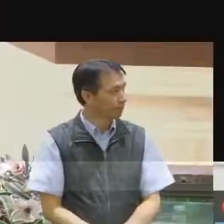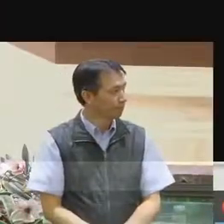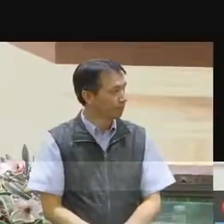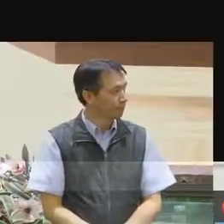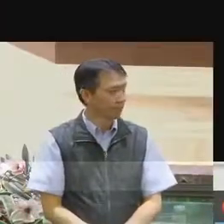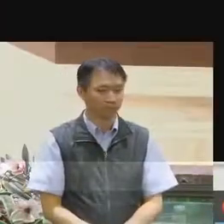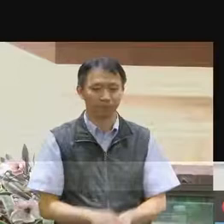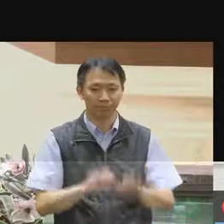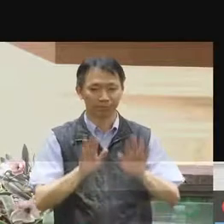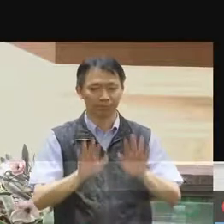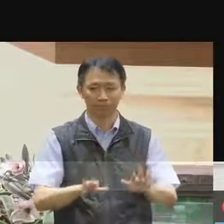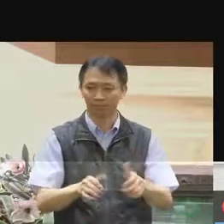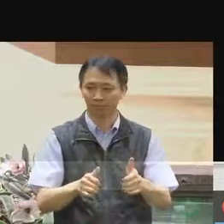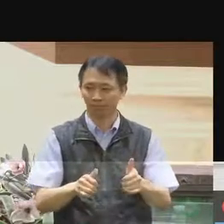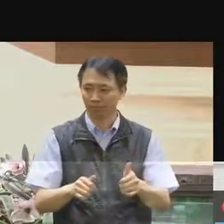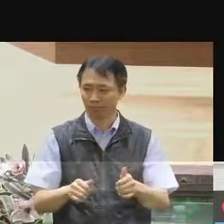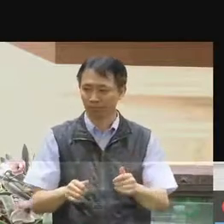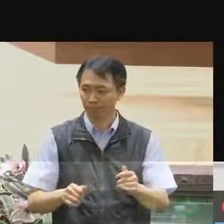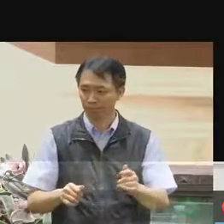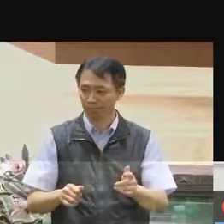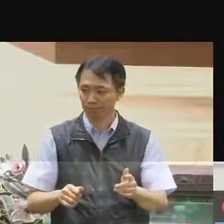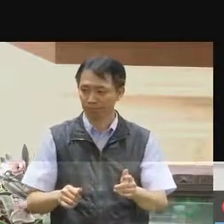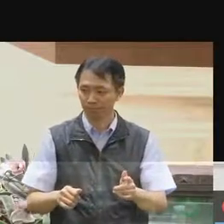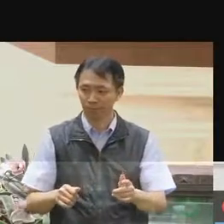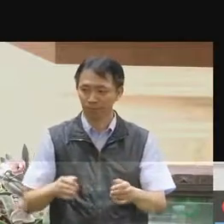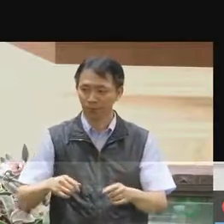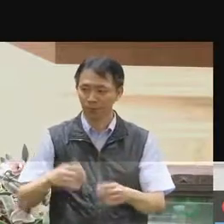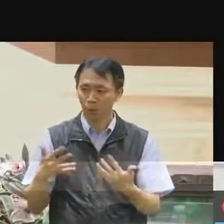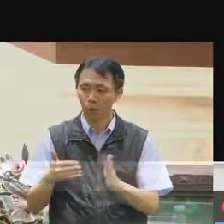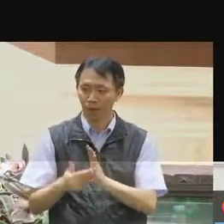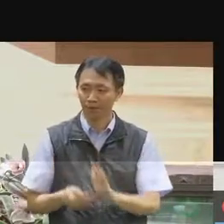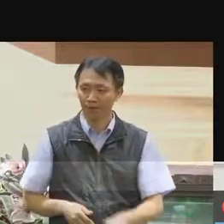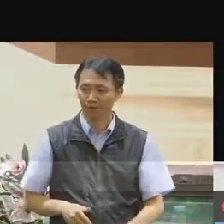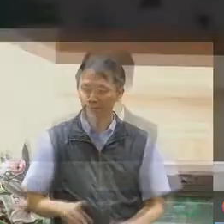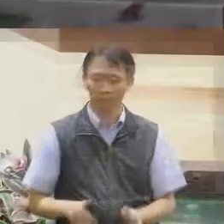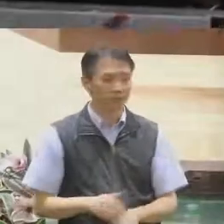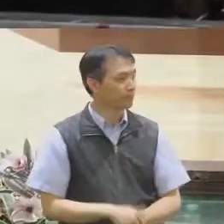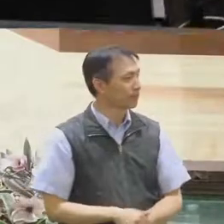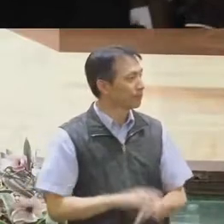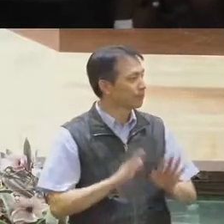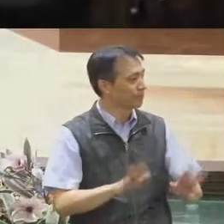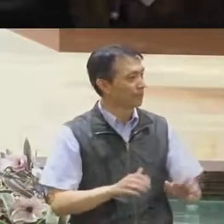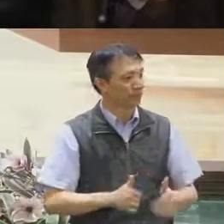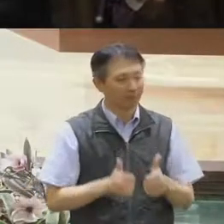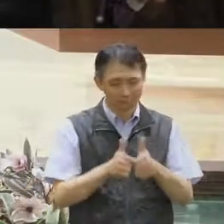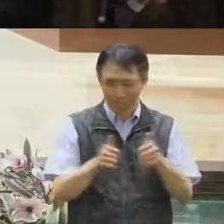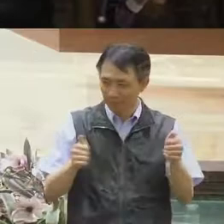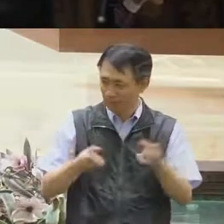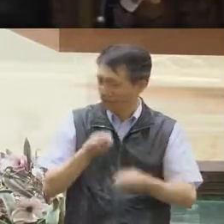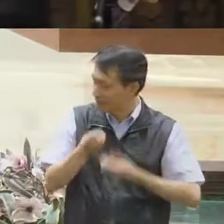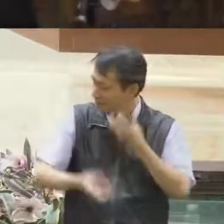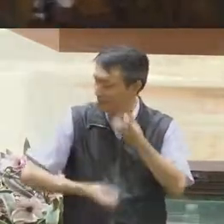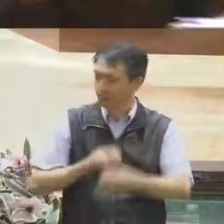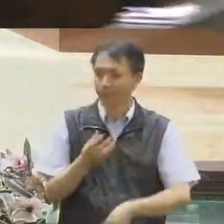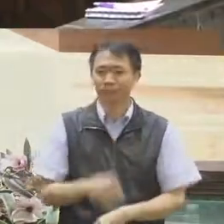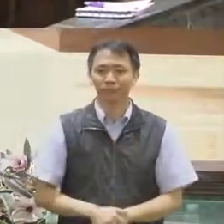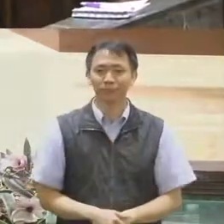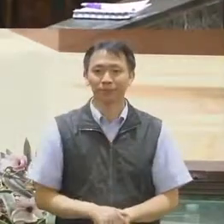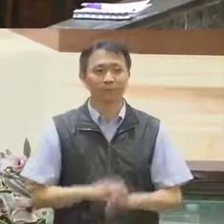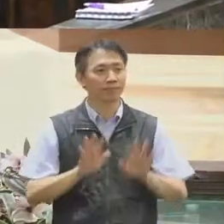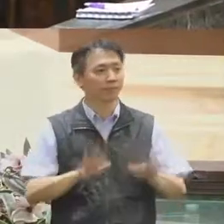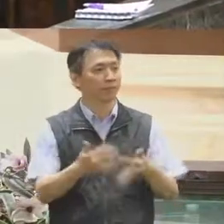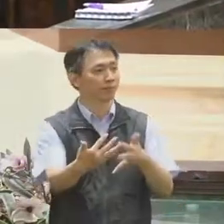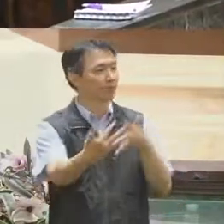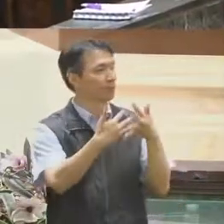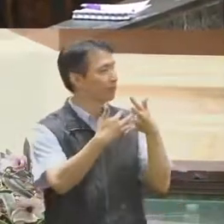好，我们谢谢那个 Jason 周廷熙非常那个实际实在的经验分享。那现在 QA